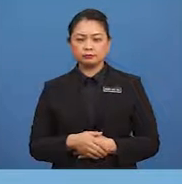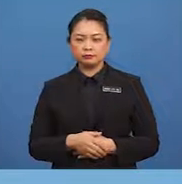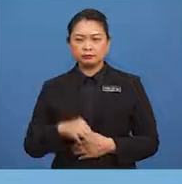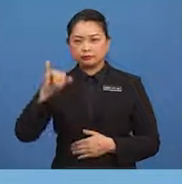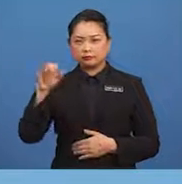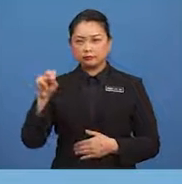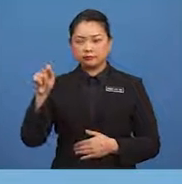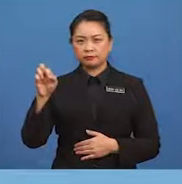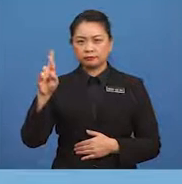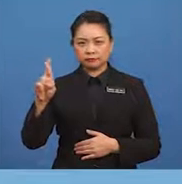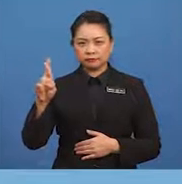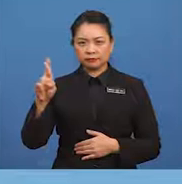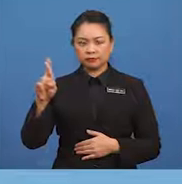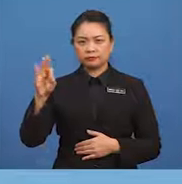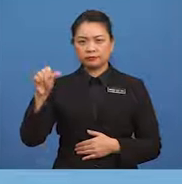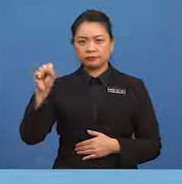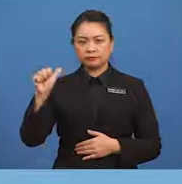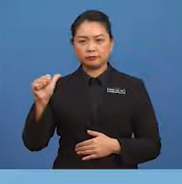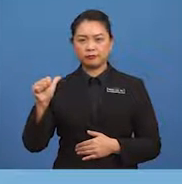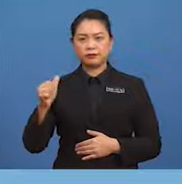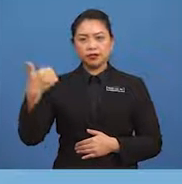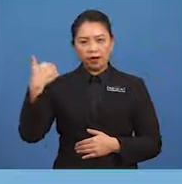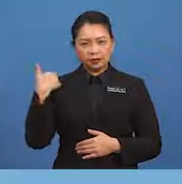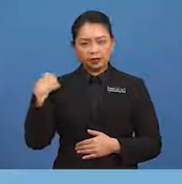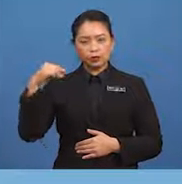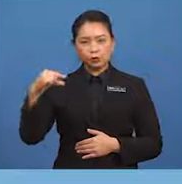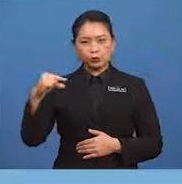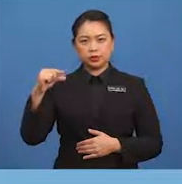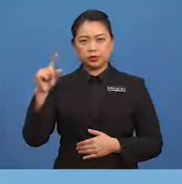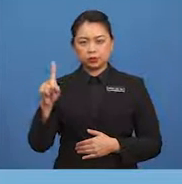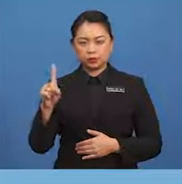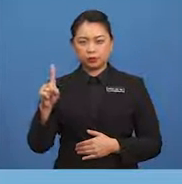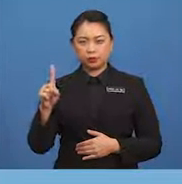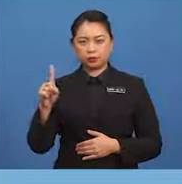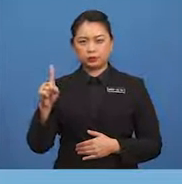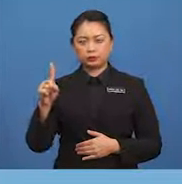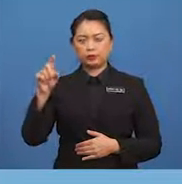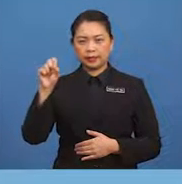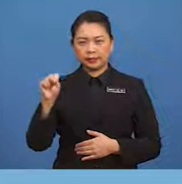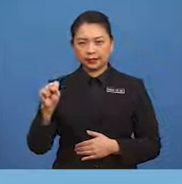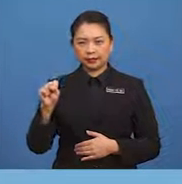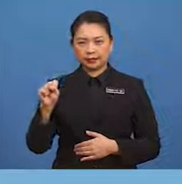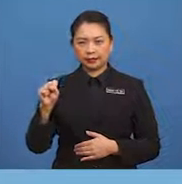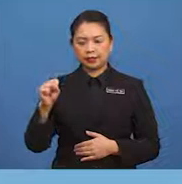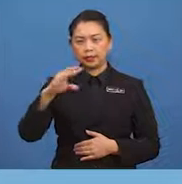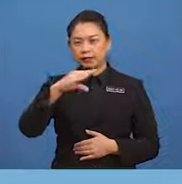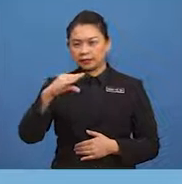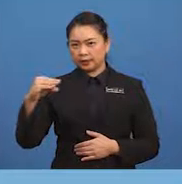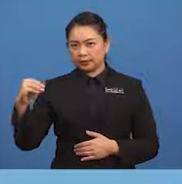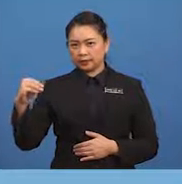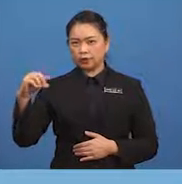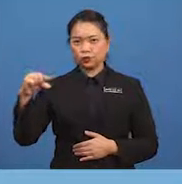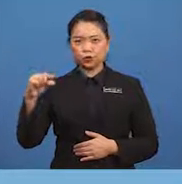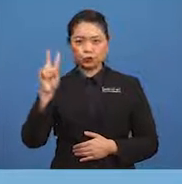Interfasa terdiri daripada fasa G1, fasa S dan fasa